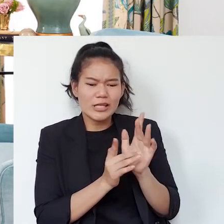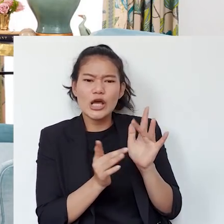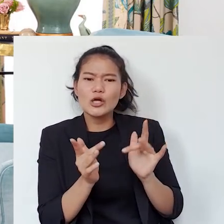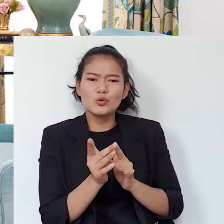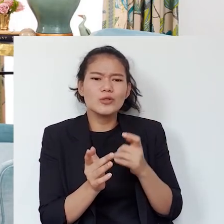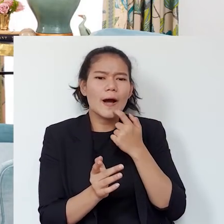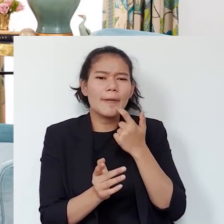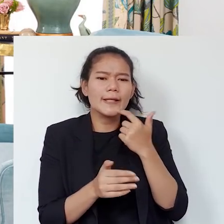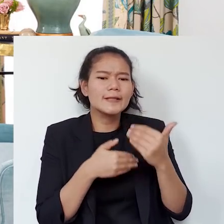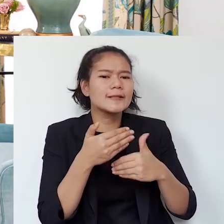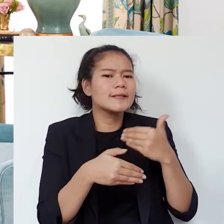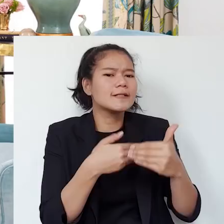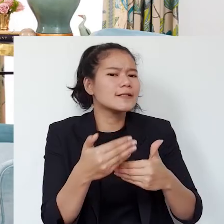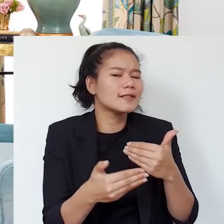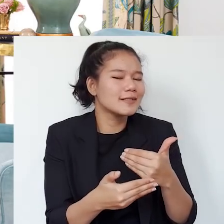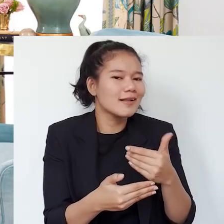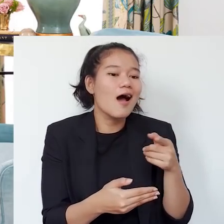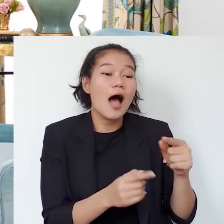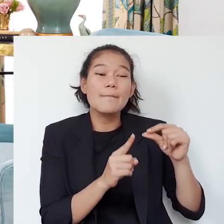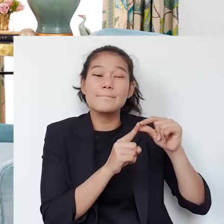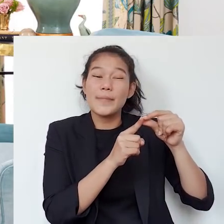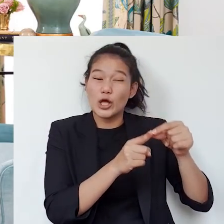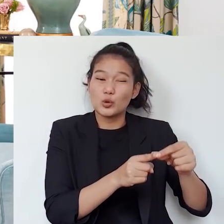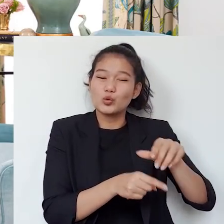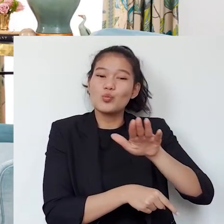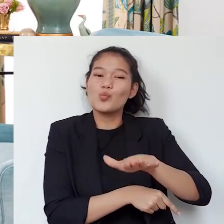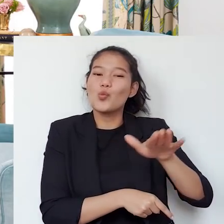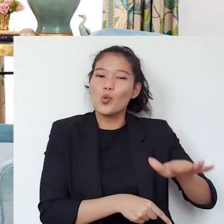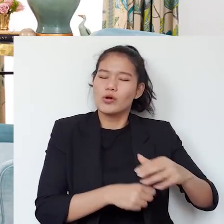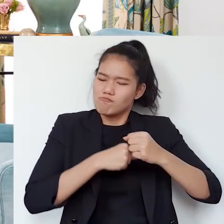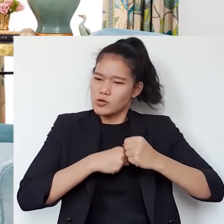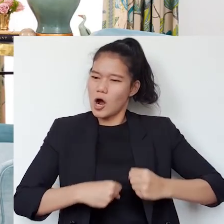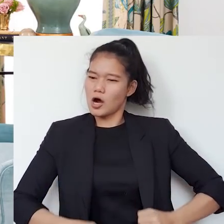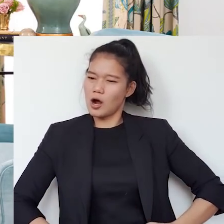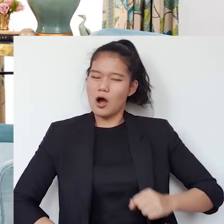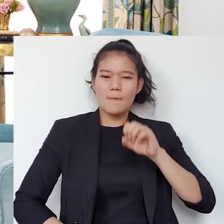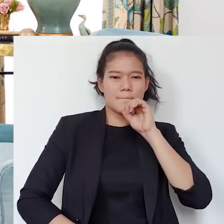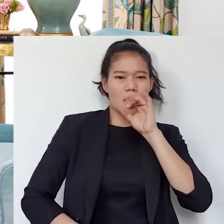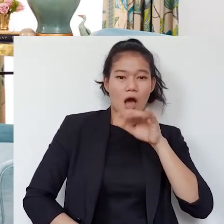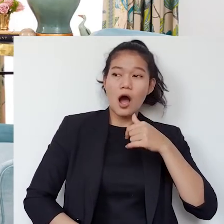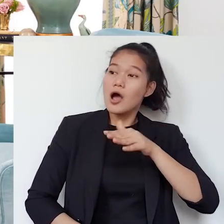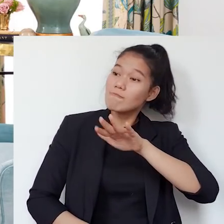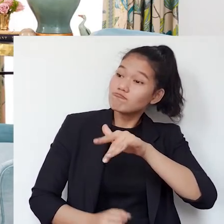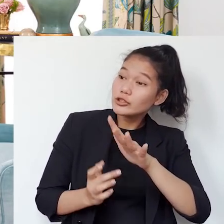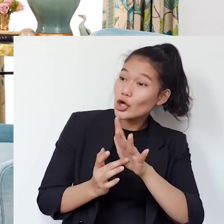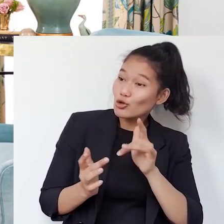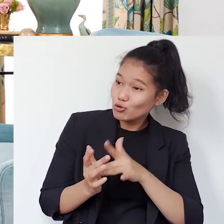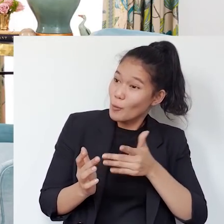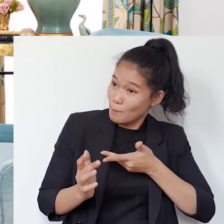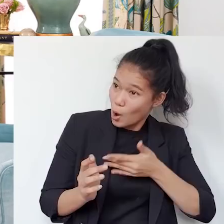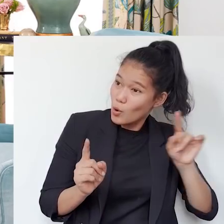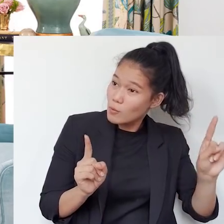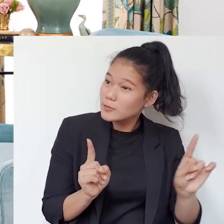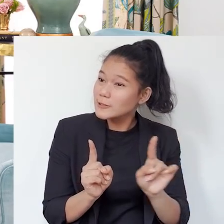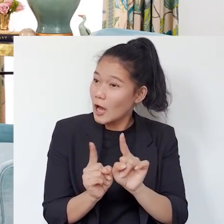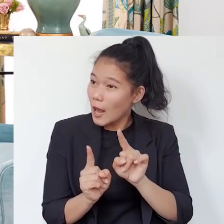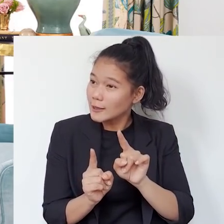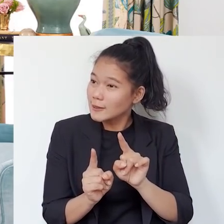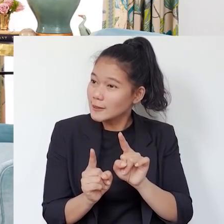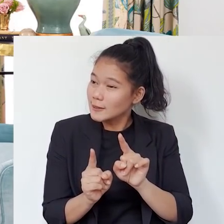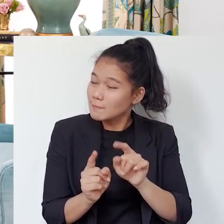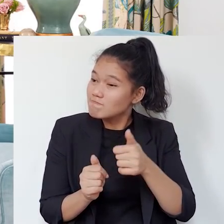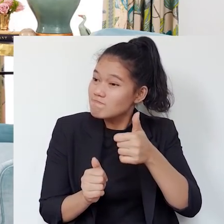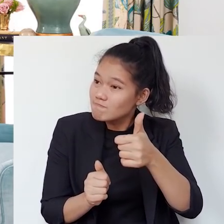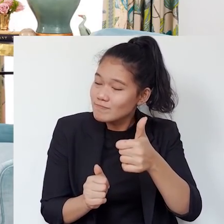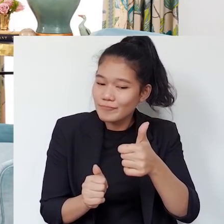Yesus. Petrus itu murid yang dengan gagah berkata, boleh aku berjalan bersamamu Yesus? Itu Yesus di